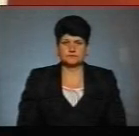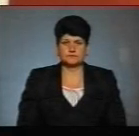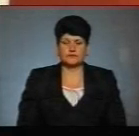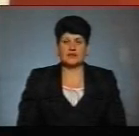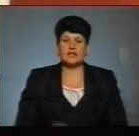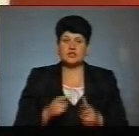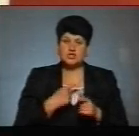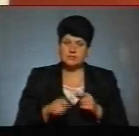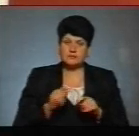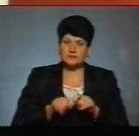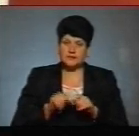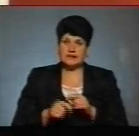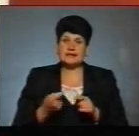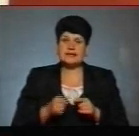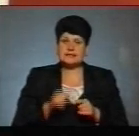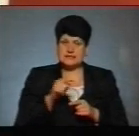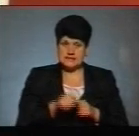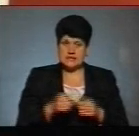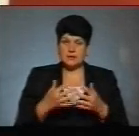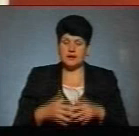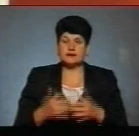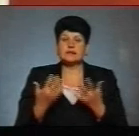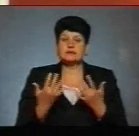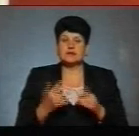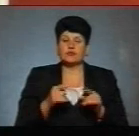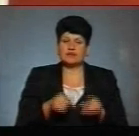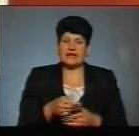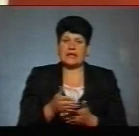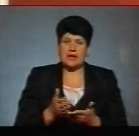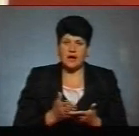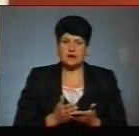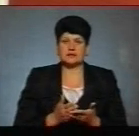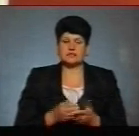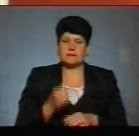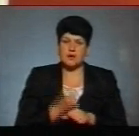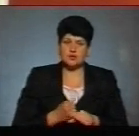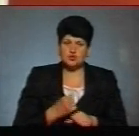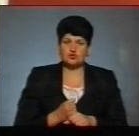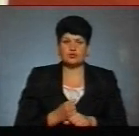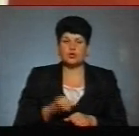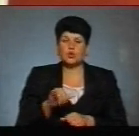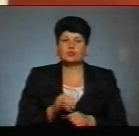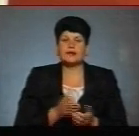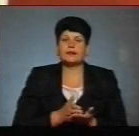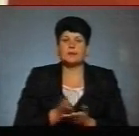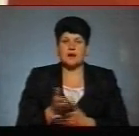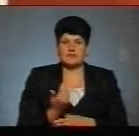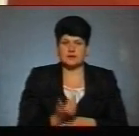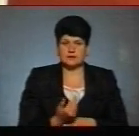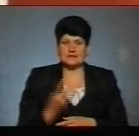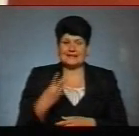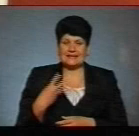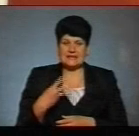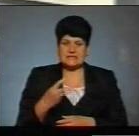Власне, чи протестували ці апарати, наскільки вони якісні, чи працюють вони і куди їх направлять? Тобто 30 апаратів